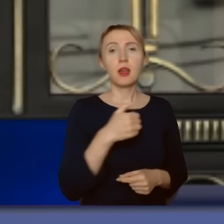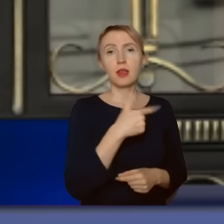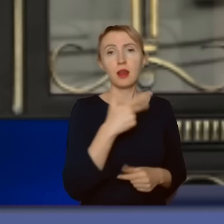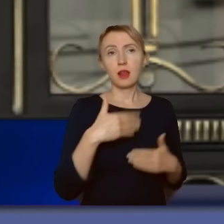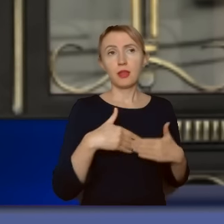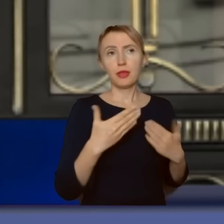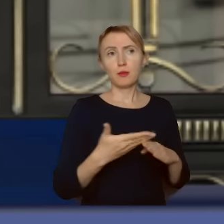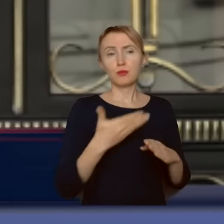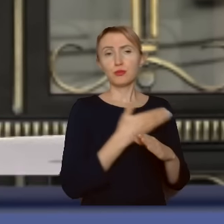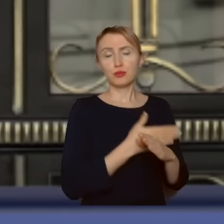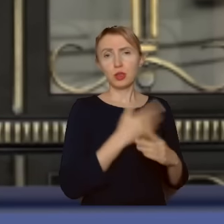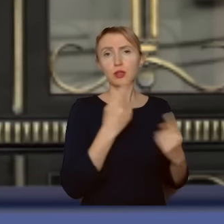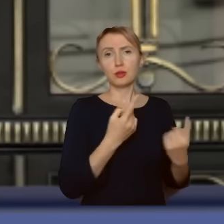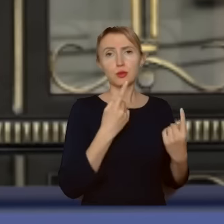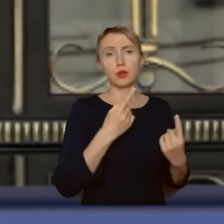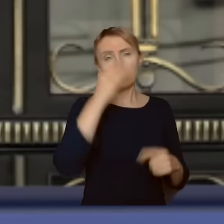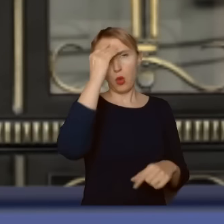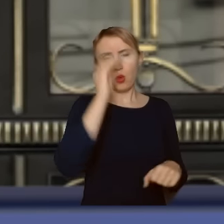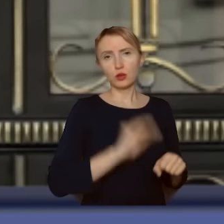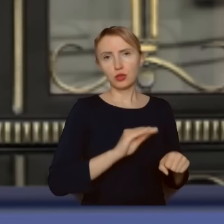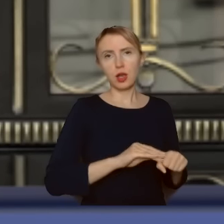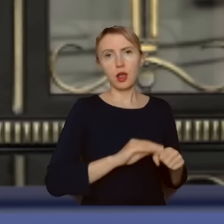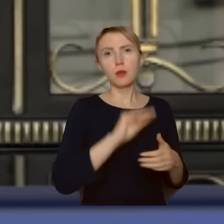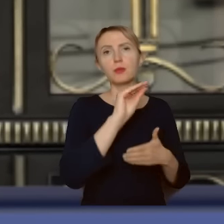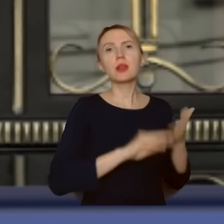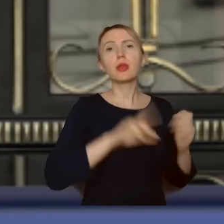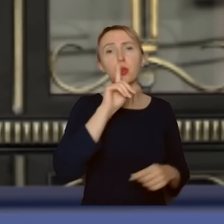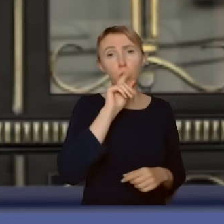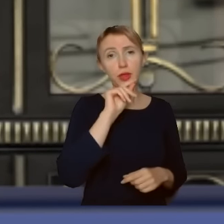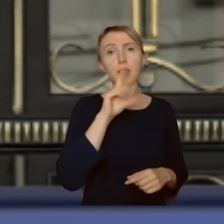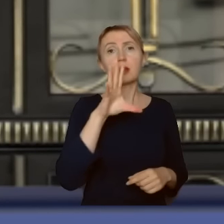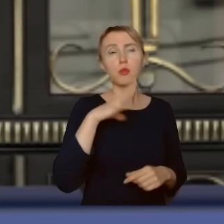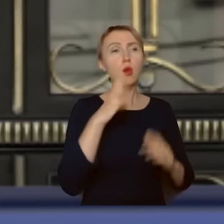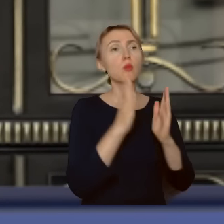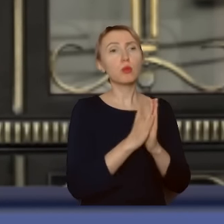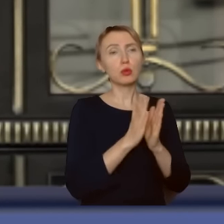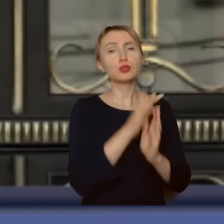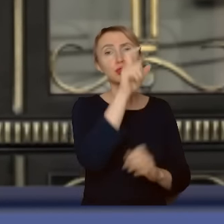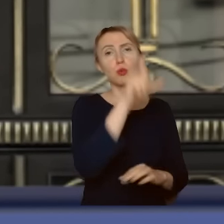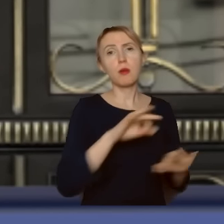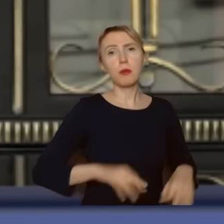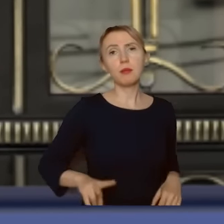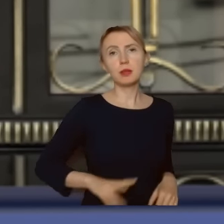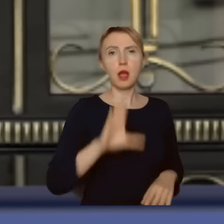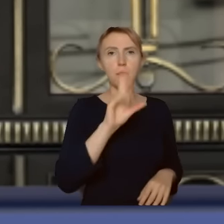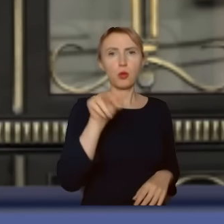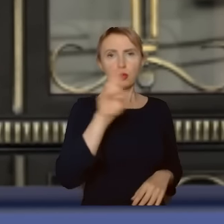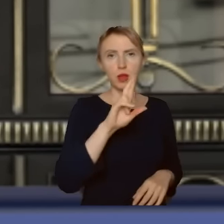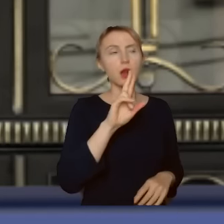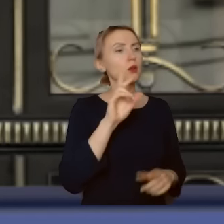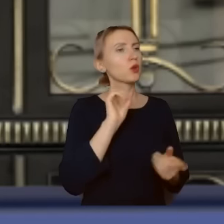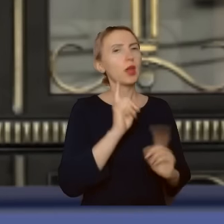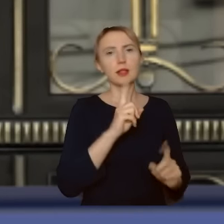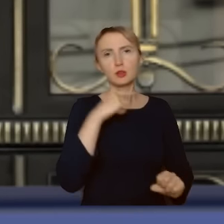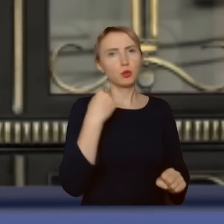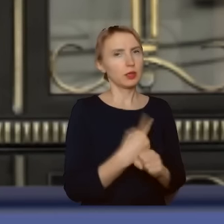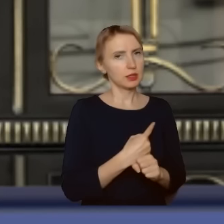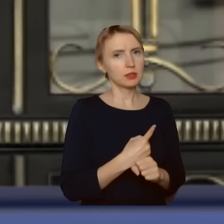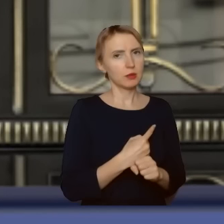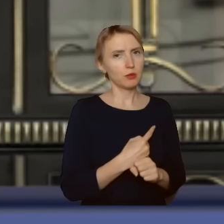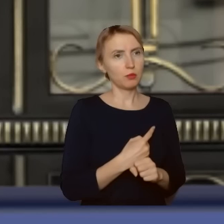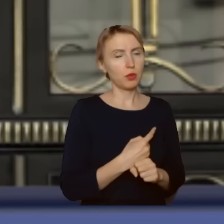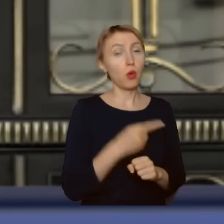tym faktem ostrzegałem, pisałem na Twitterze i prosiłem pana ministra Bodnara o podjęcie jak najszybciej decyzji, bo to podjęcie